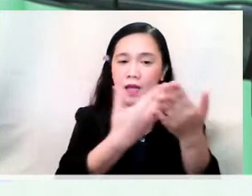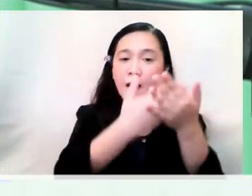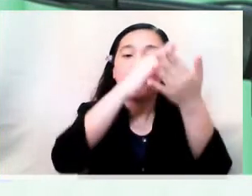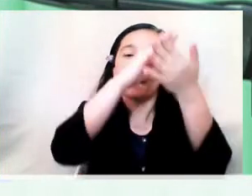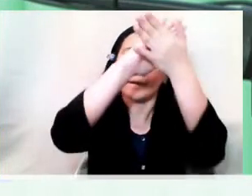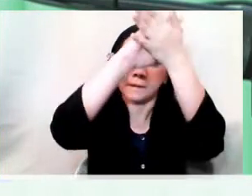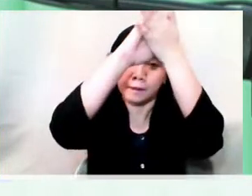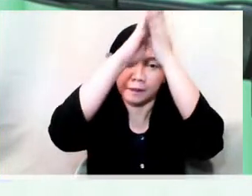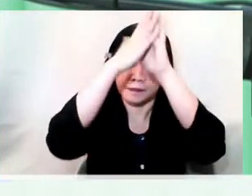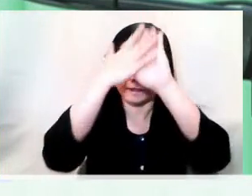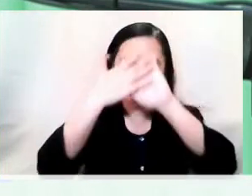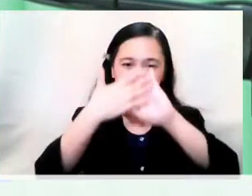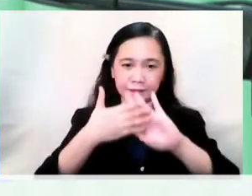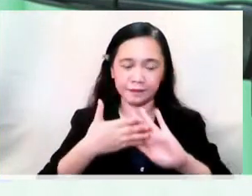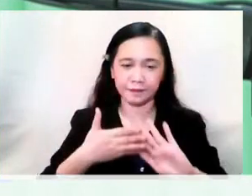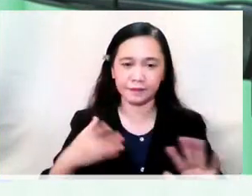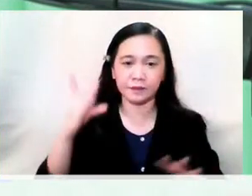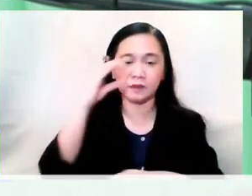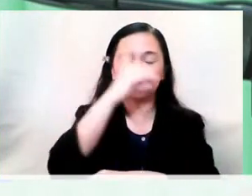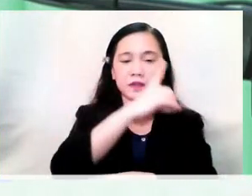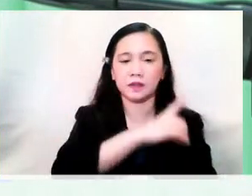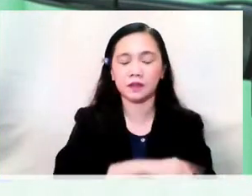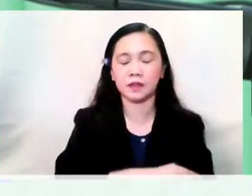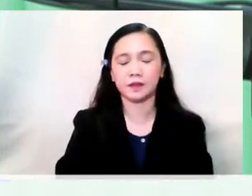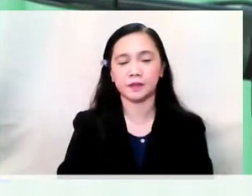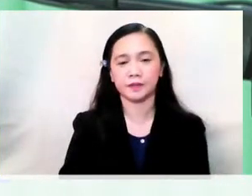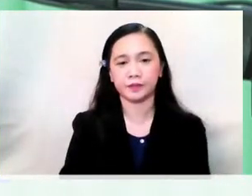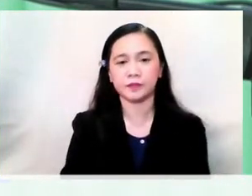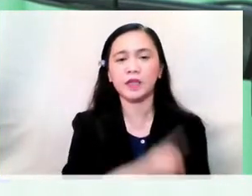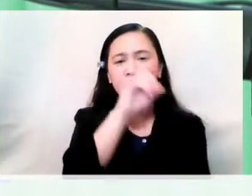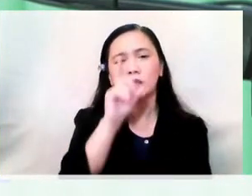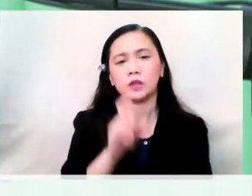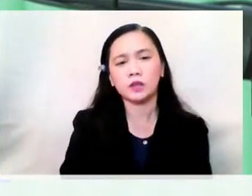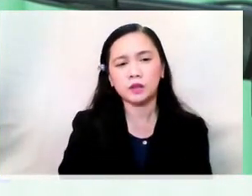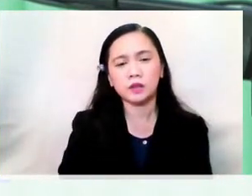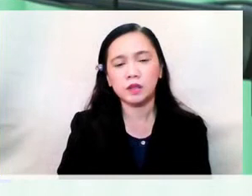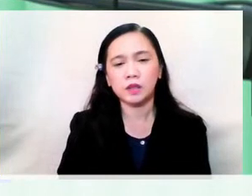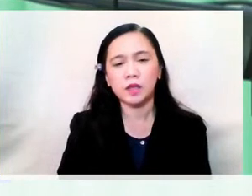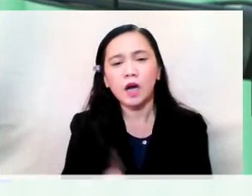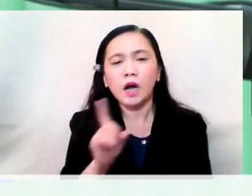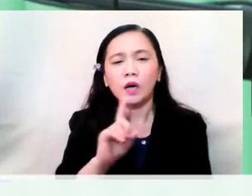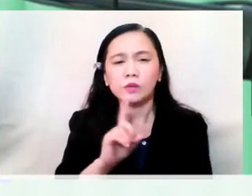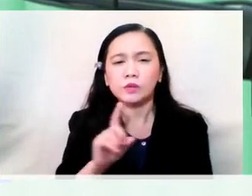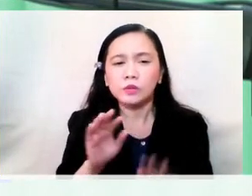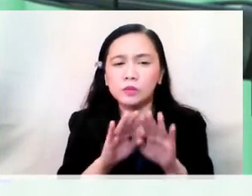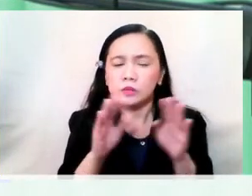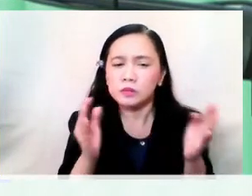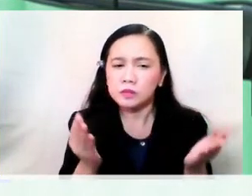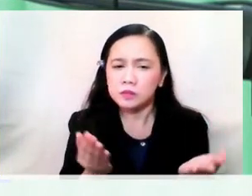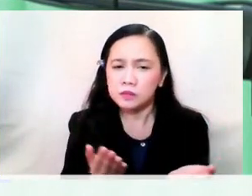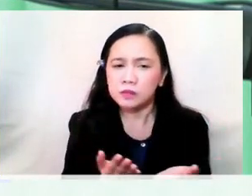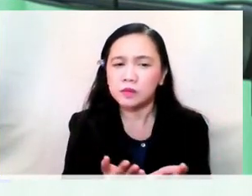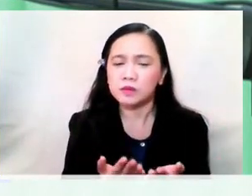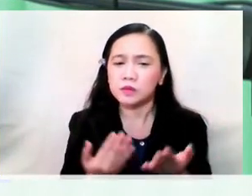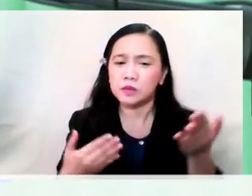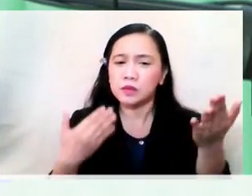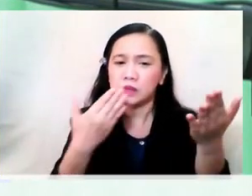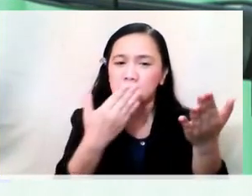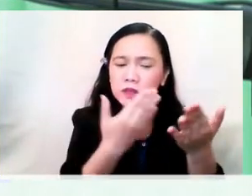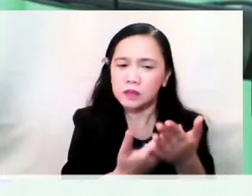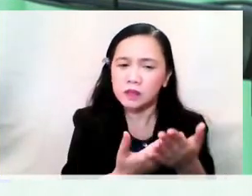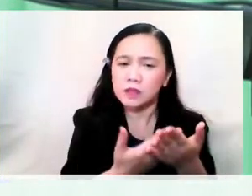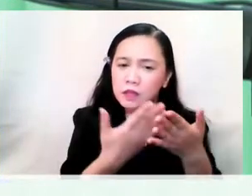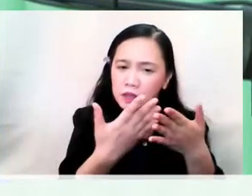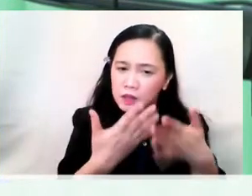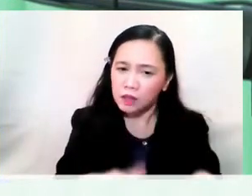panahon. Ang tanong, anong klaseng mundo ang madadatnan natin pagkatapos ng